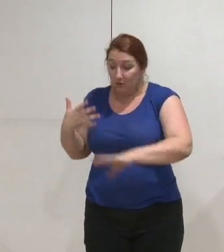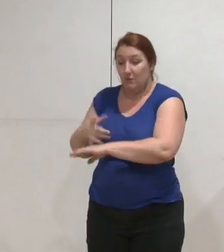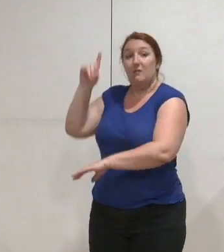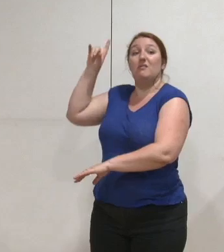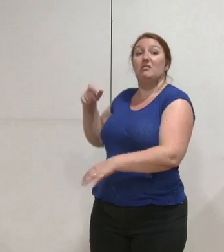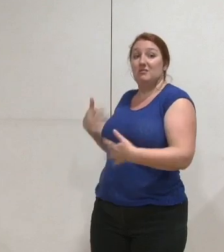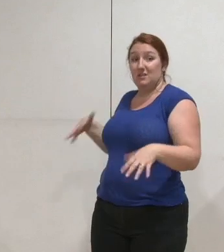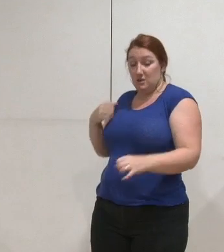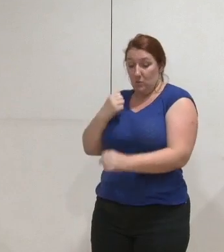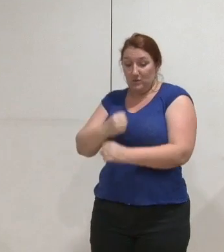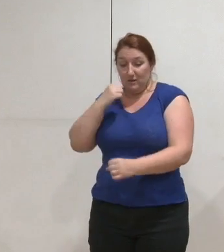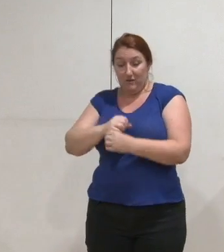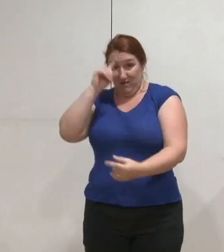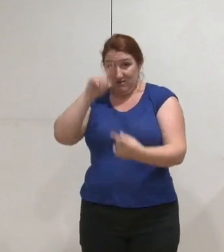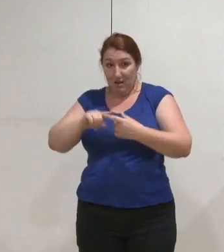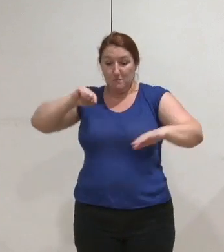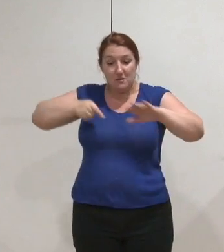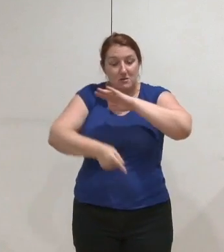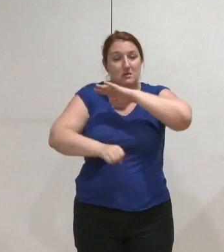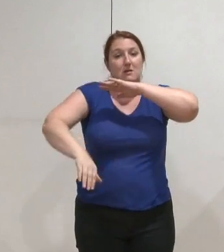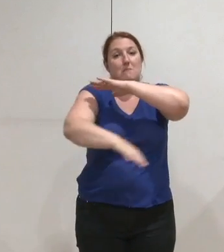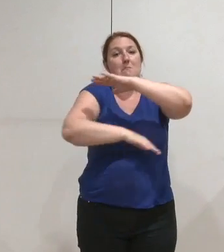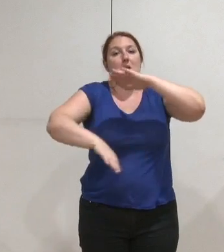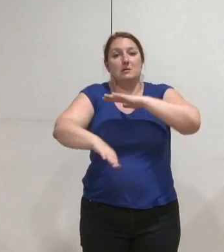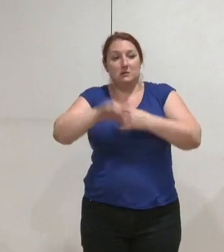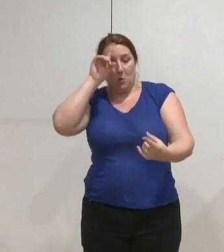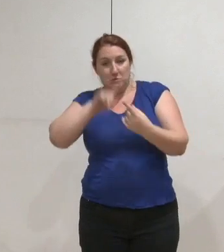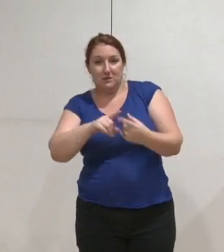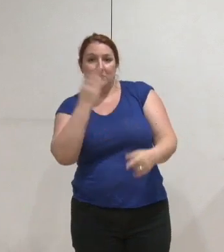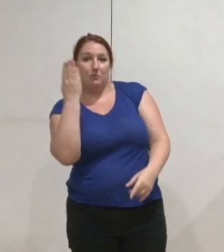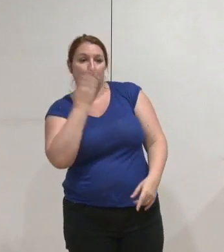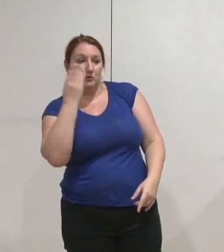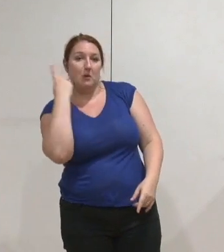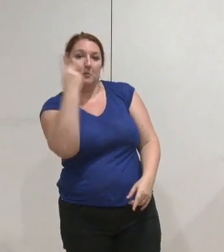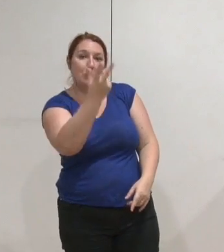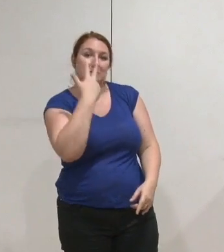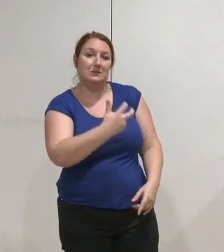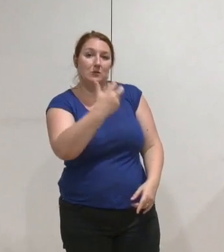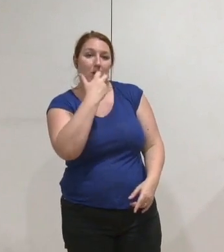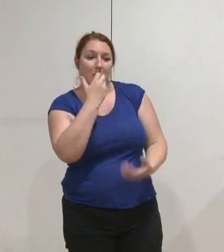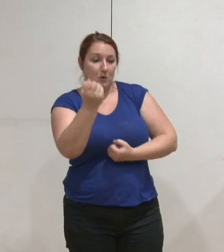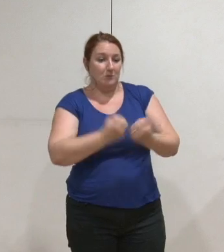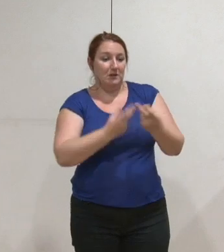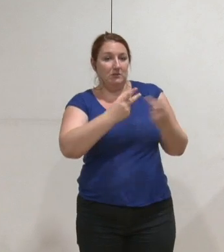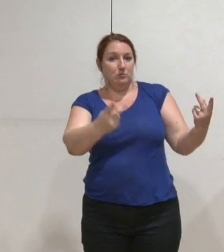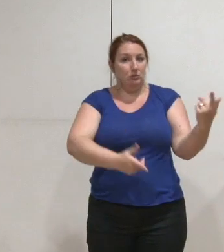toujours l'objectif de répondre à la demande des des usagers et des citoyens qui est le service